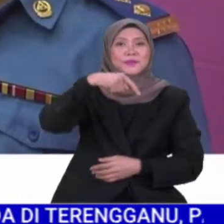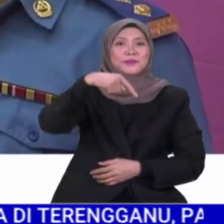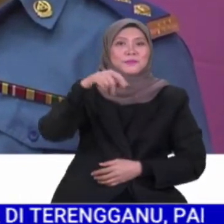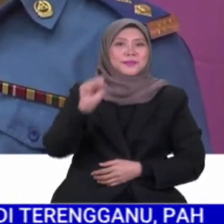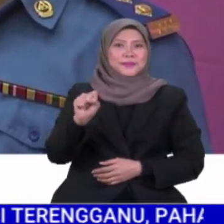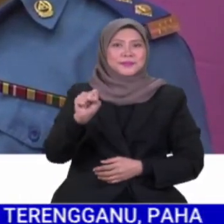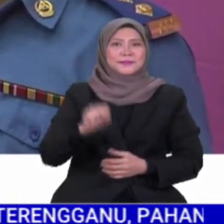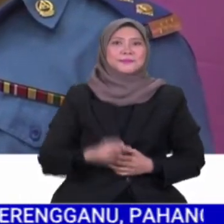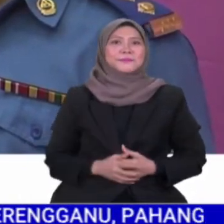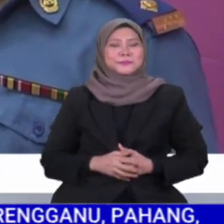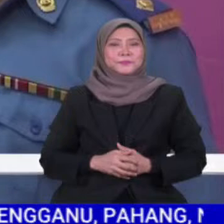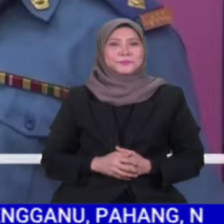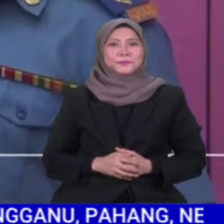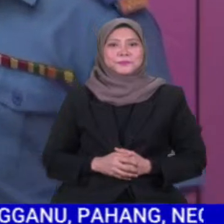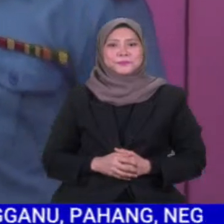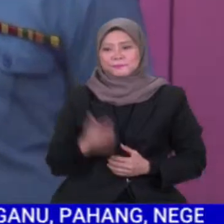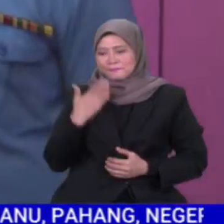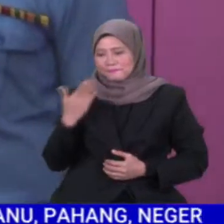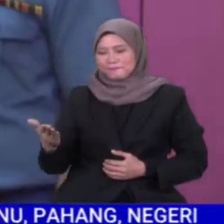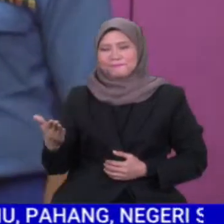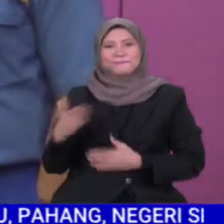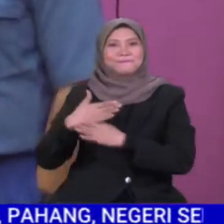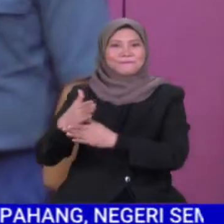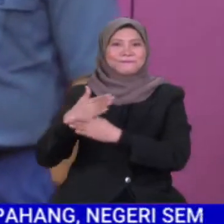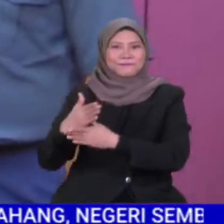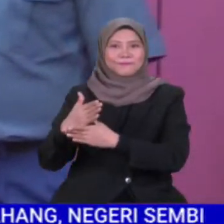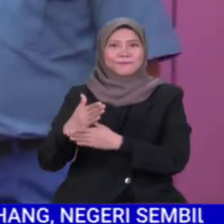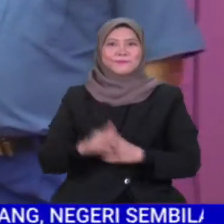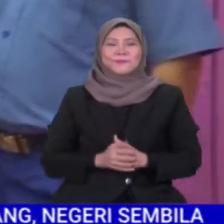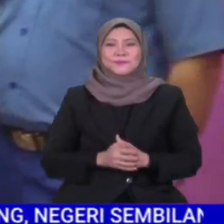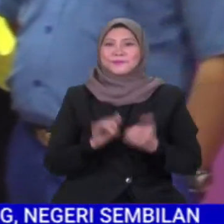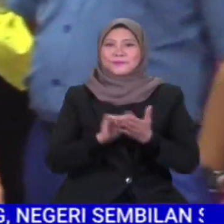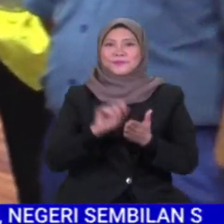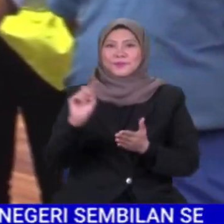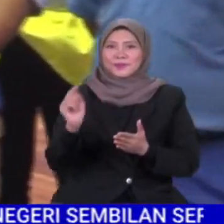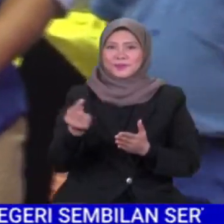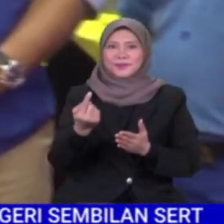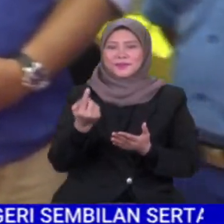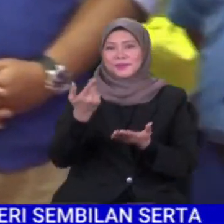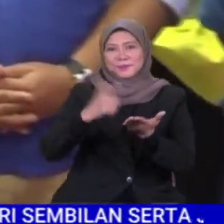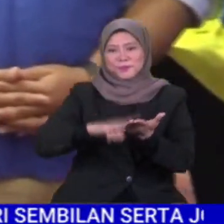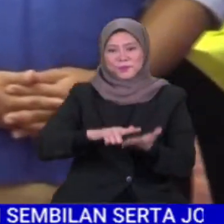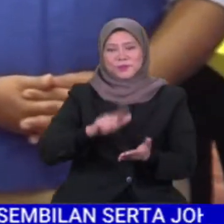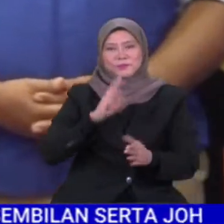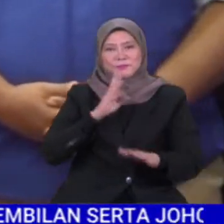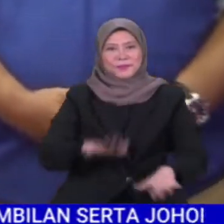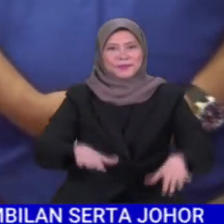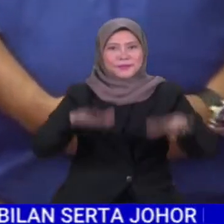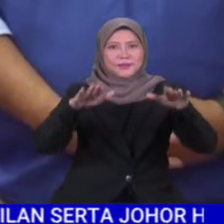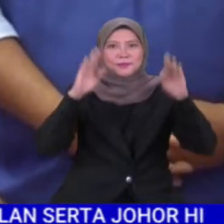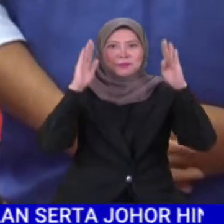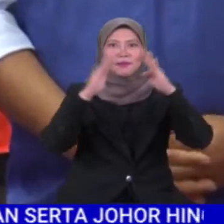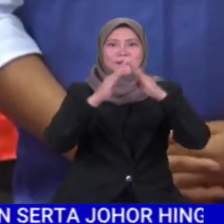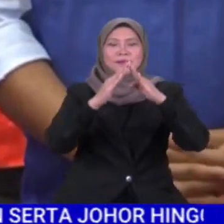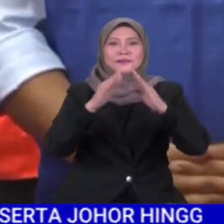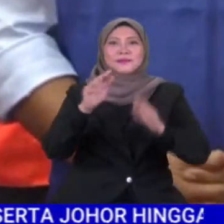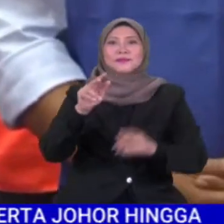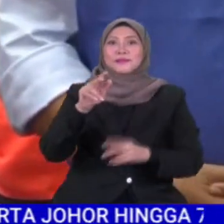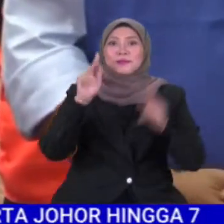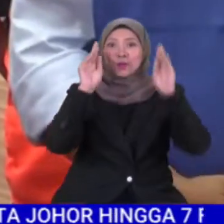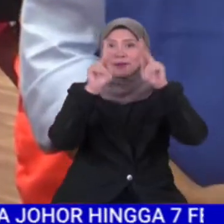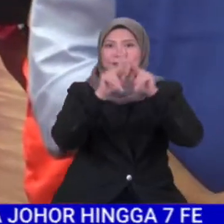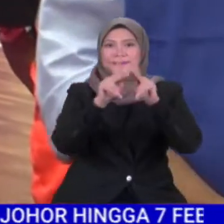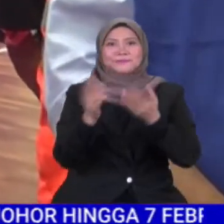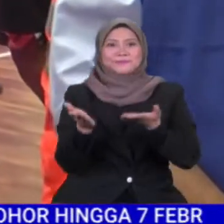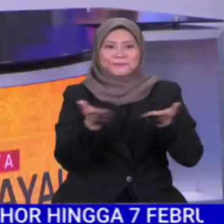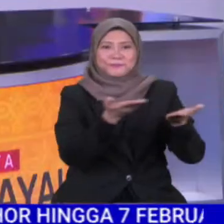pusat-pusat penempatan banjir kita. Terima kasih Encik Farid atas perkongsian. Jadi saya kira itu saja setakat ini perkembangan banjir di negeri Pahang, terutamanya di daerah Kuantan ini. Kembali